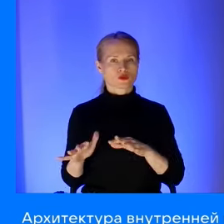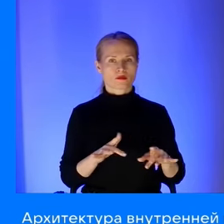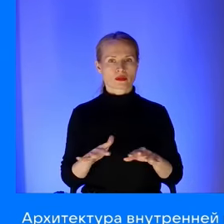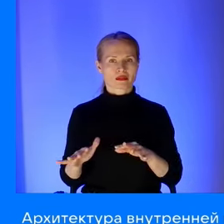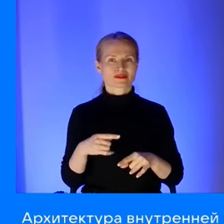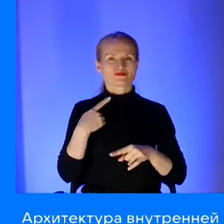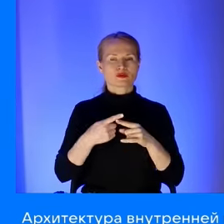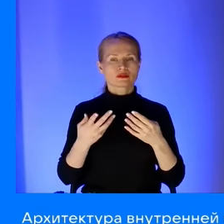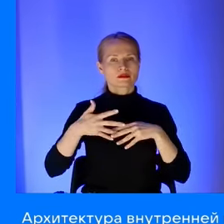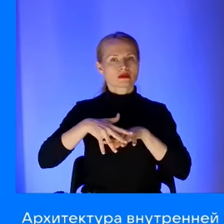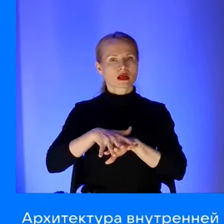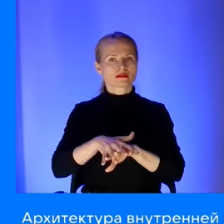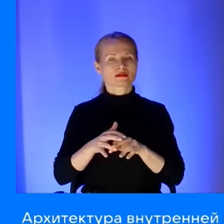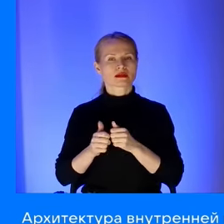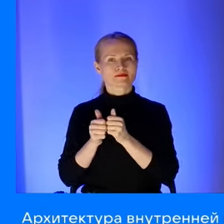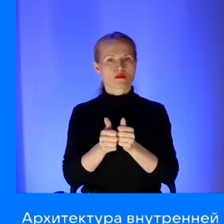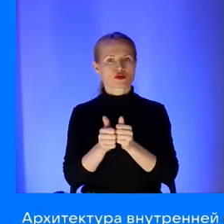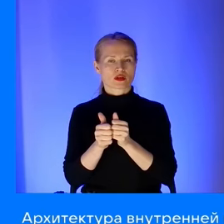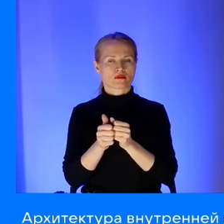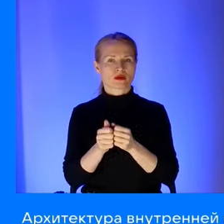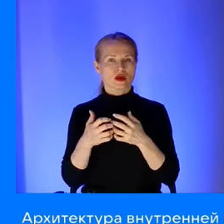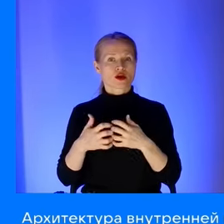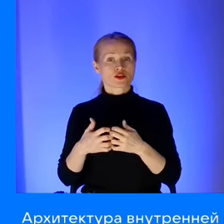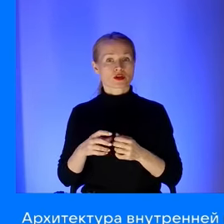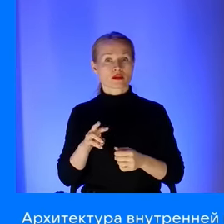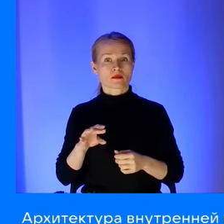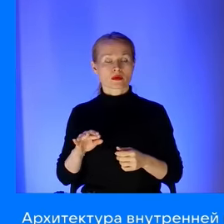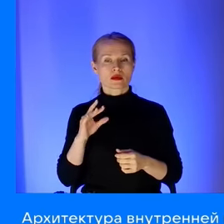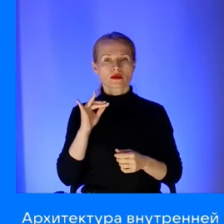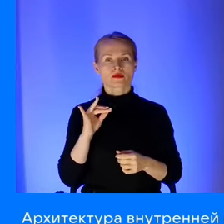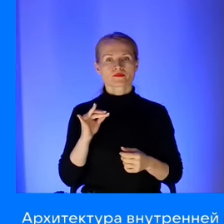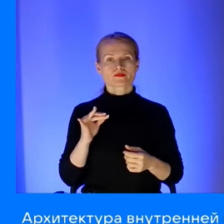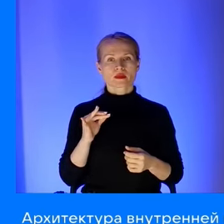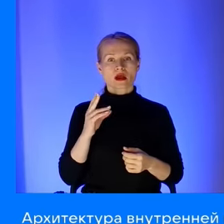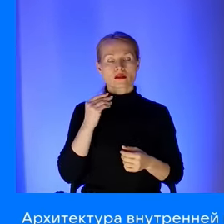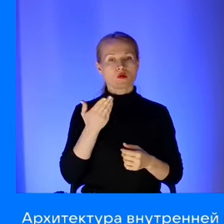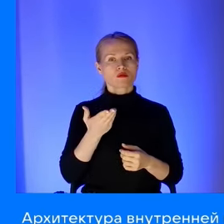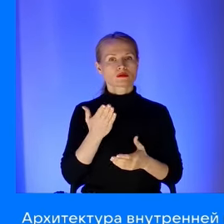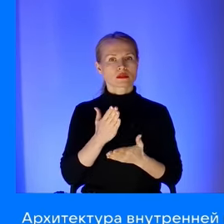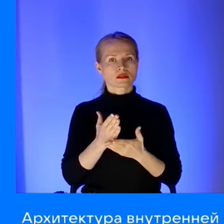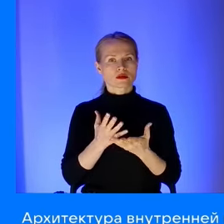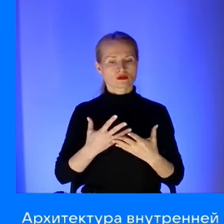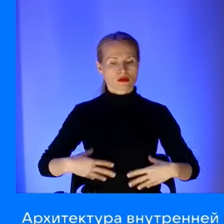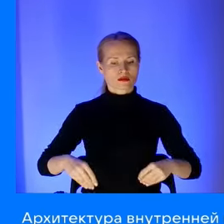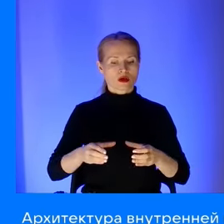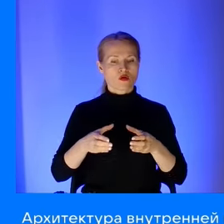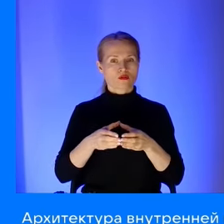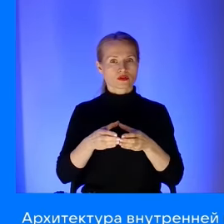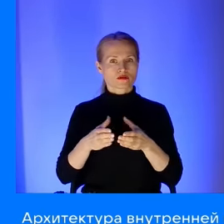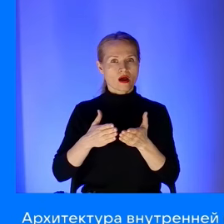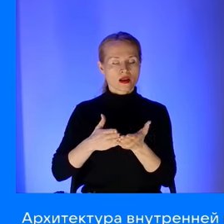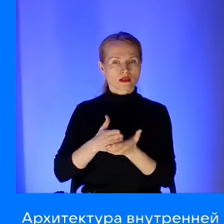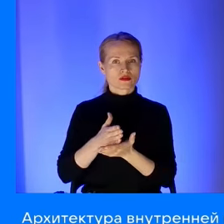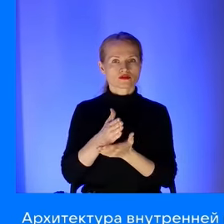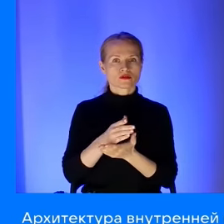интеграция со смежными решениями Когда у вас есть общее какое-то там сообщество которое ориентируется